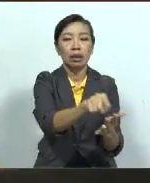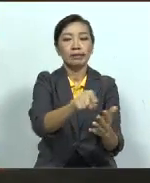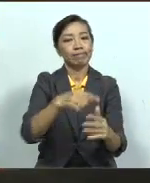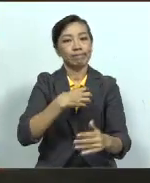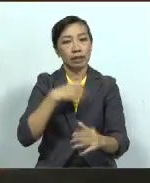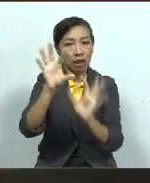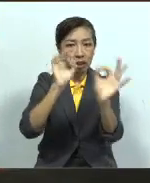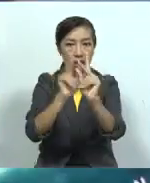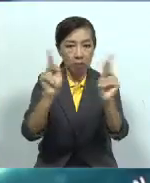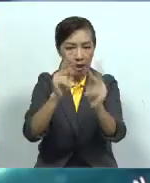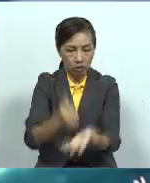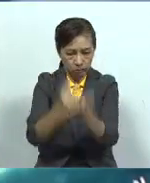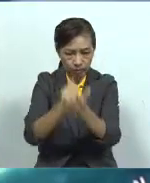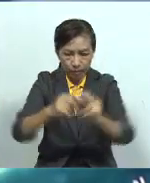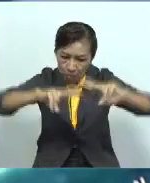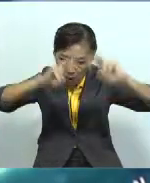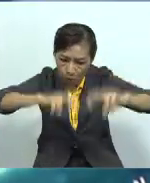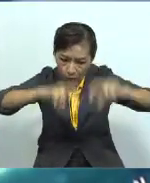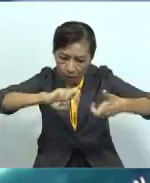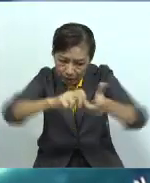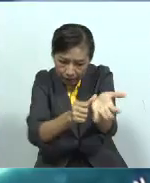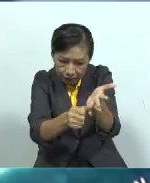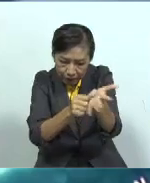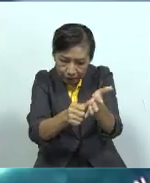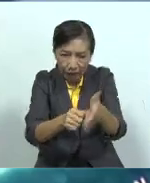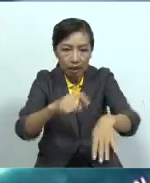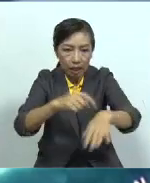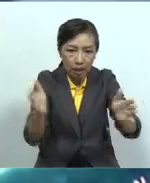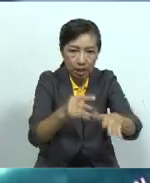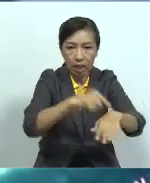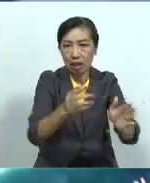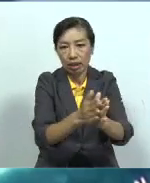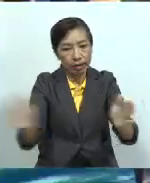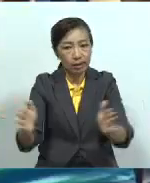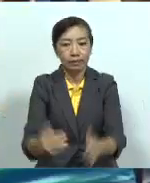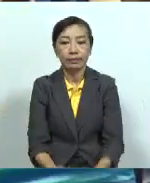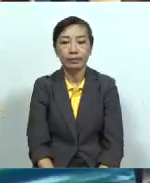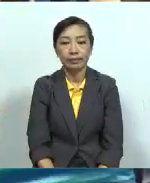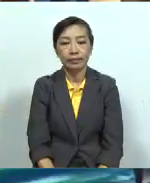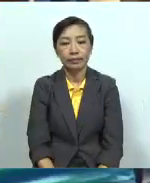รรมการขึ้นมาศึกษาแนวทางแก้ไขปัญหาดังกล่าวทั้งระยะสั้นและระยะยาวด้วยครับ